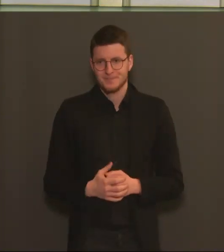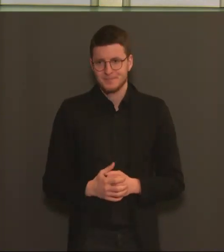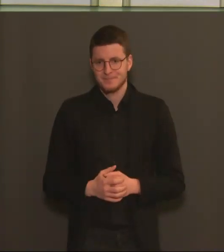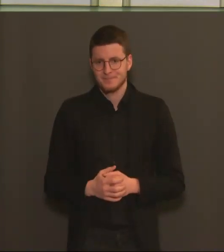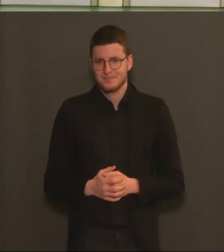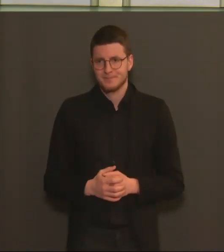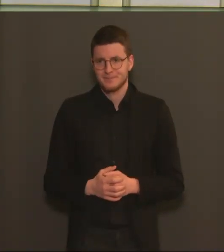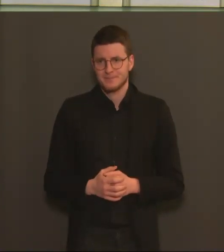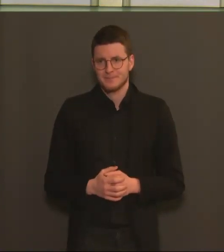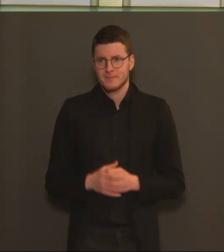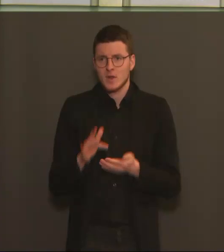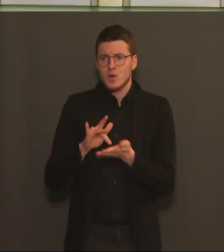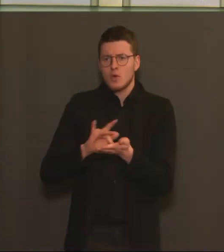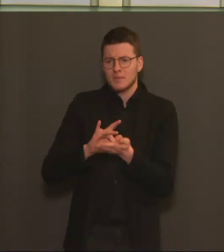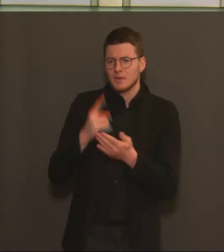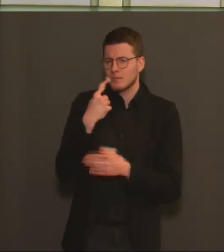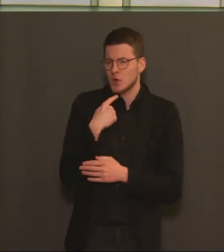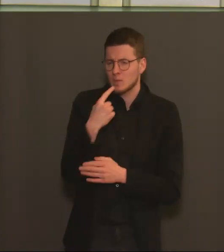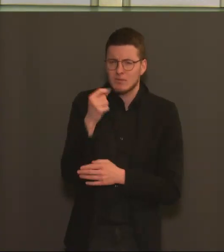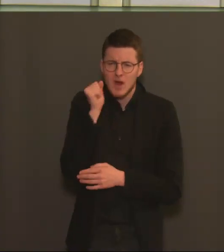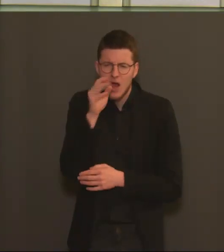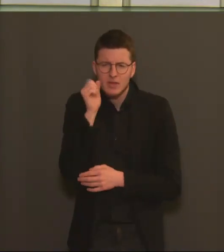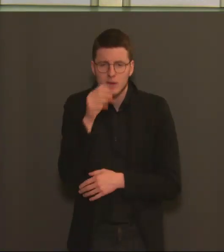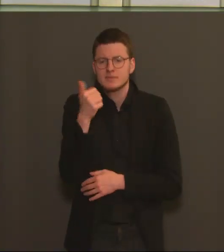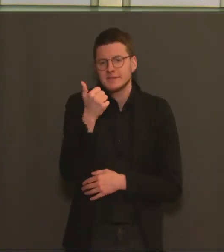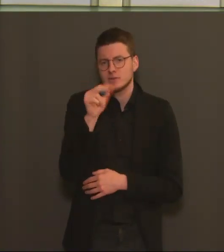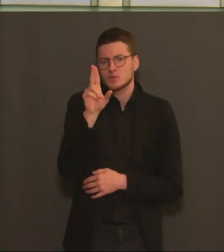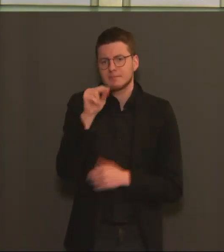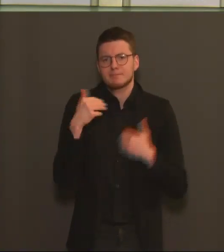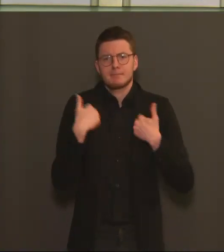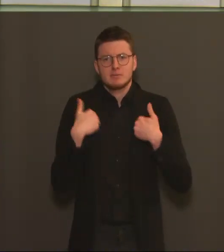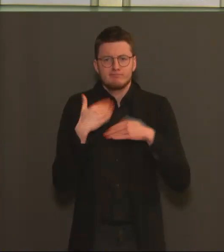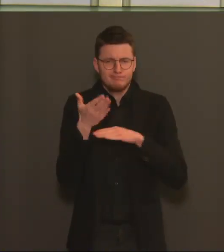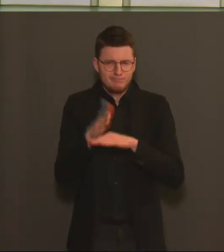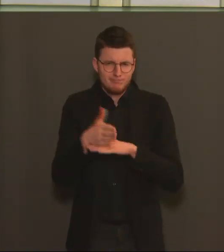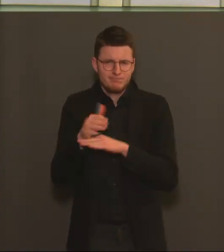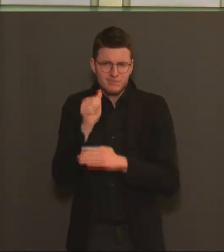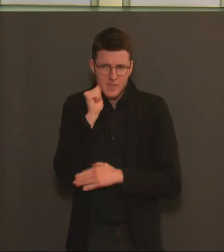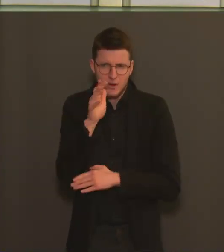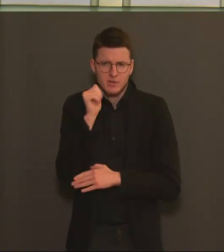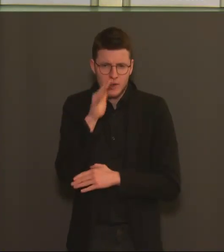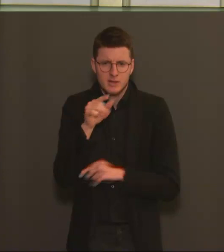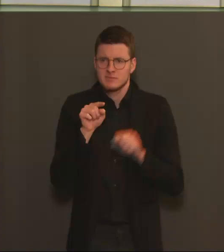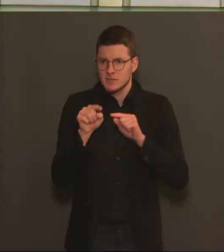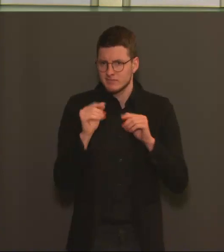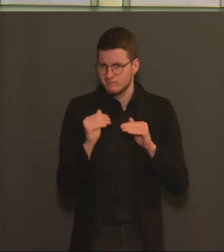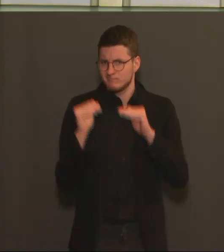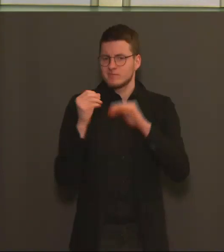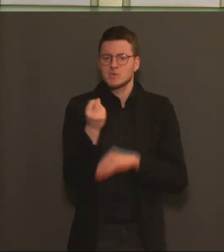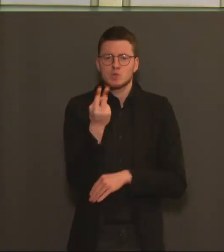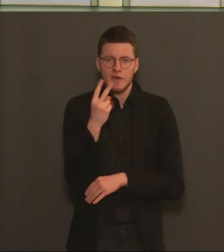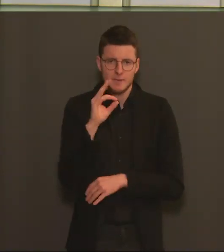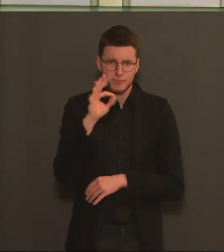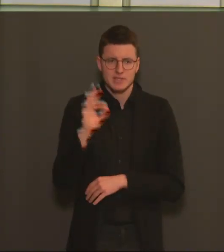Gemiddeld vielen er de afgelopen week elke dag 26 overlijdens te betreuren. Dat is een stijging van 12% op